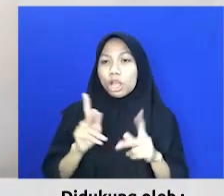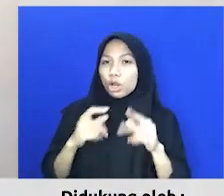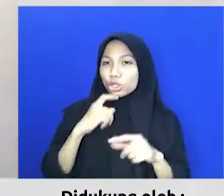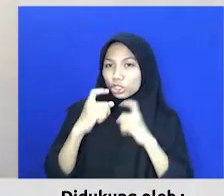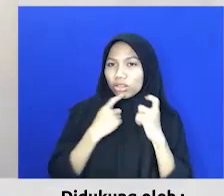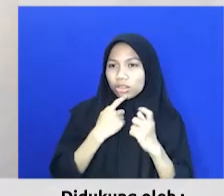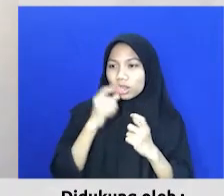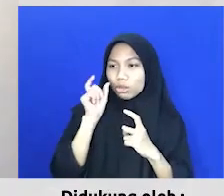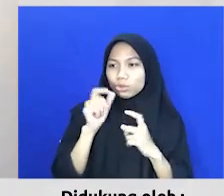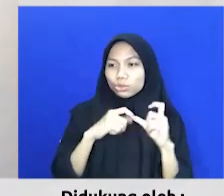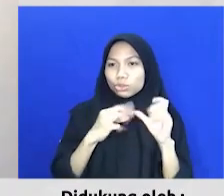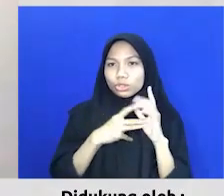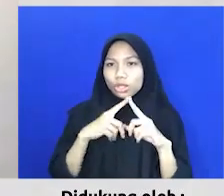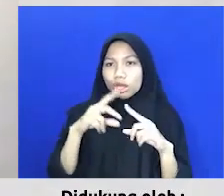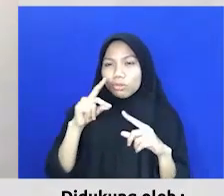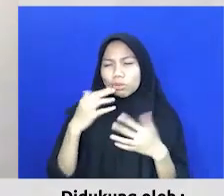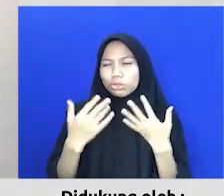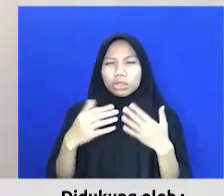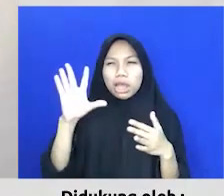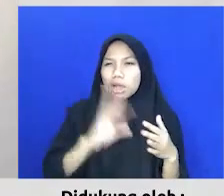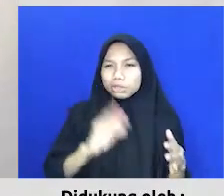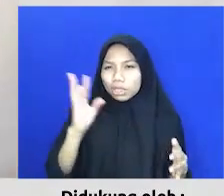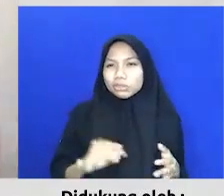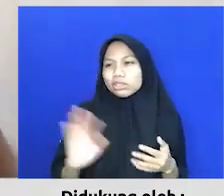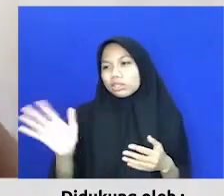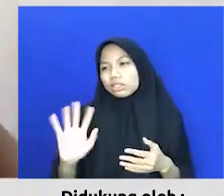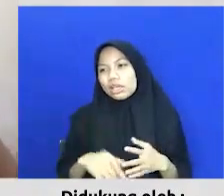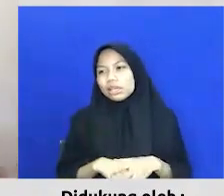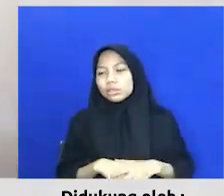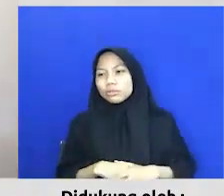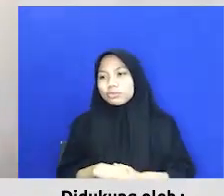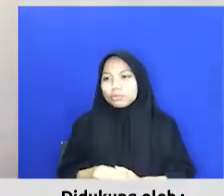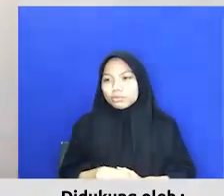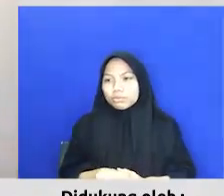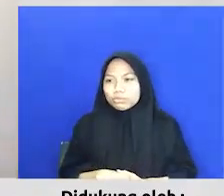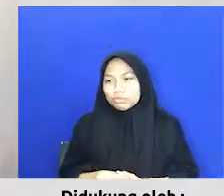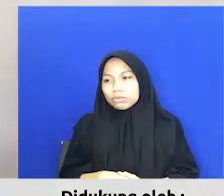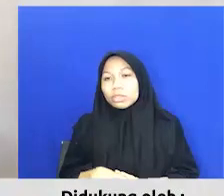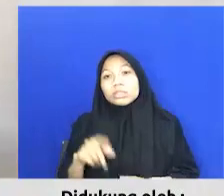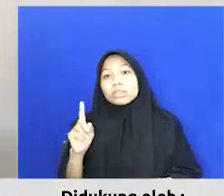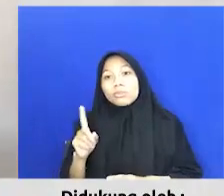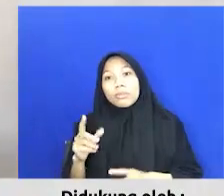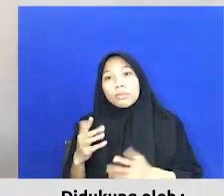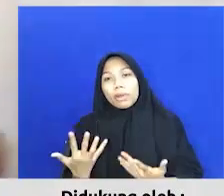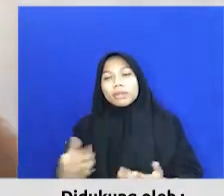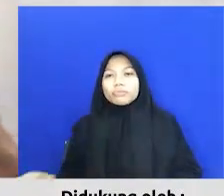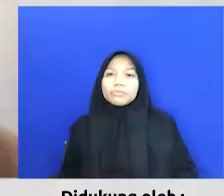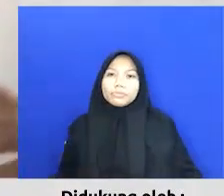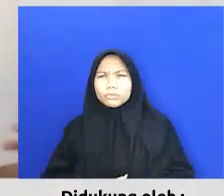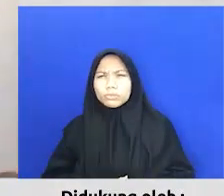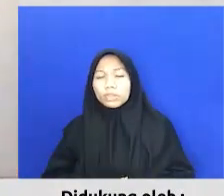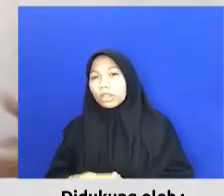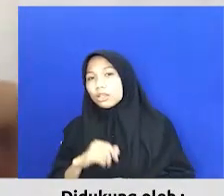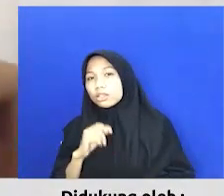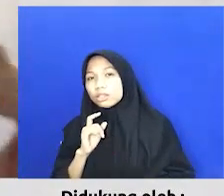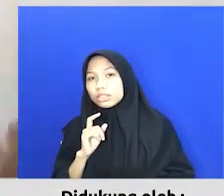baru nonton Harimau Campak kayaknya tahun lalu, gitu ya, baru dapat gitu kesempatan punya akses nonton Harimau Campak. Yeah, yeah. Tiga Dara juga